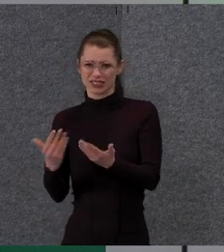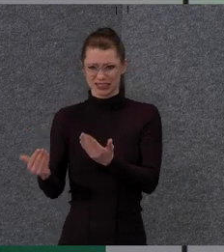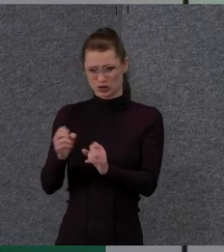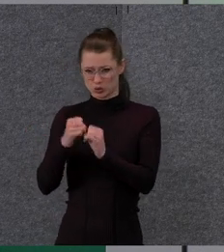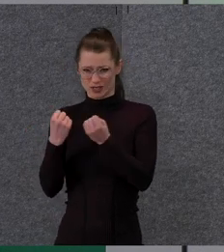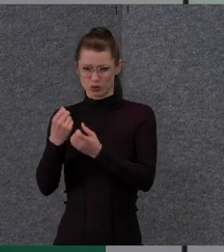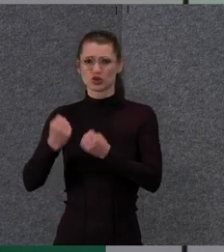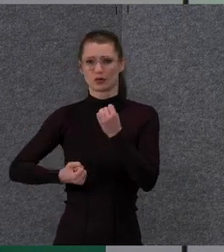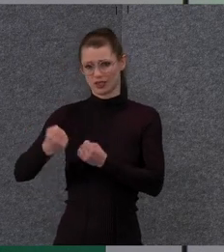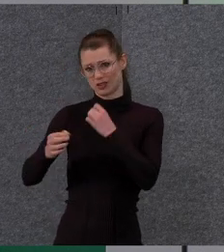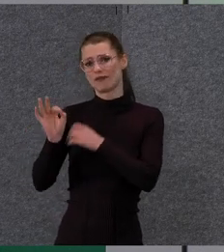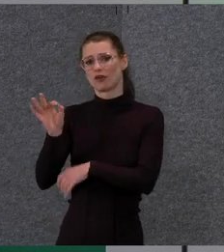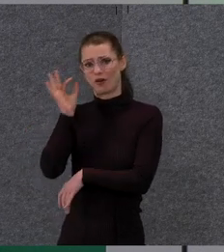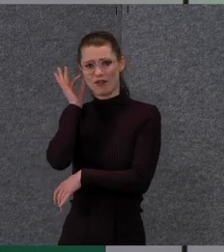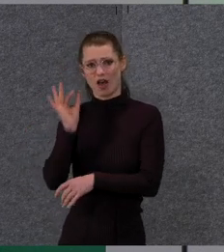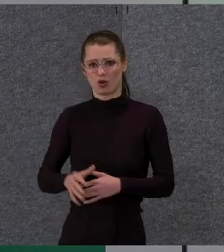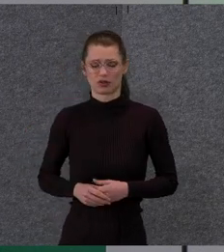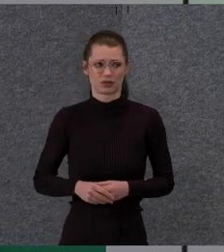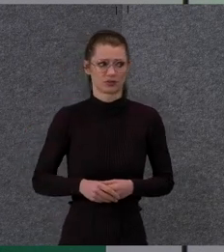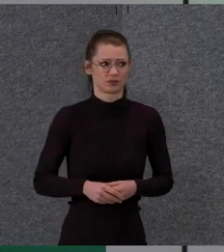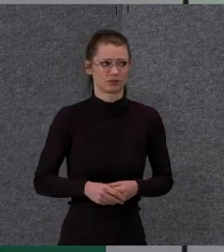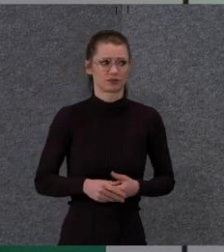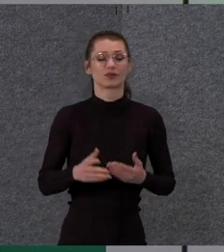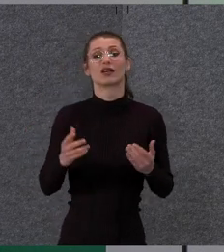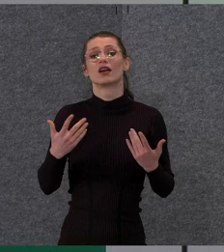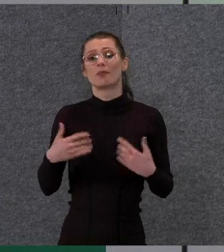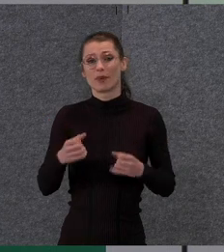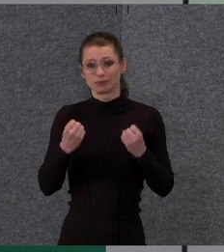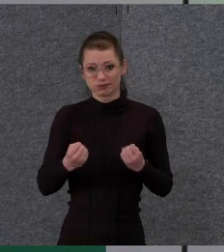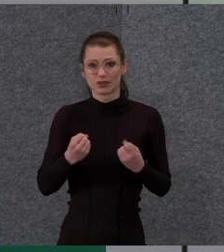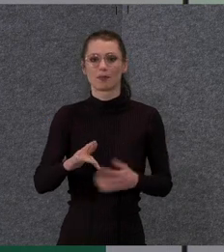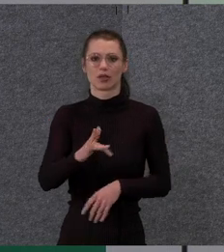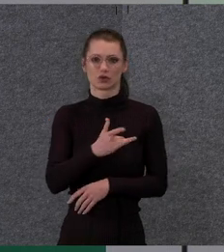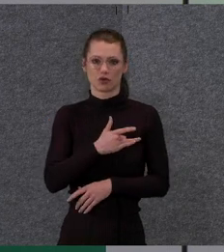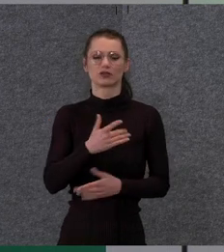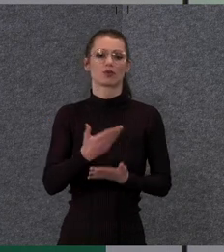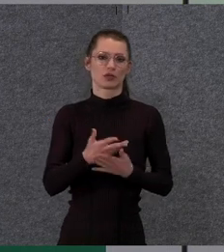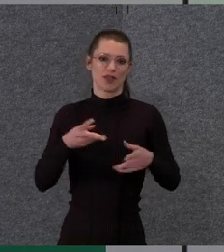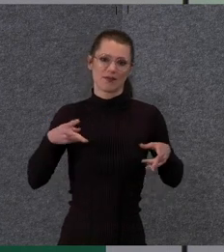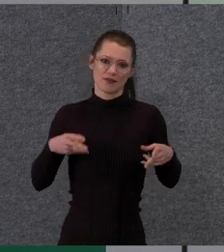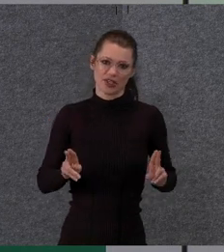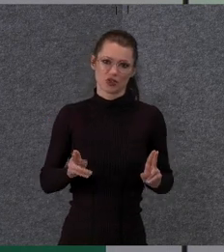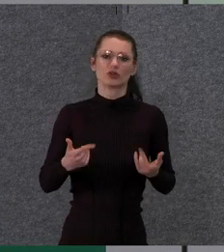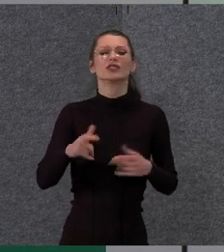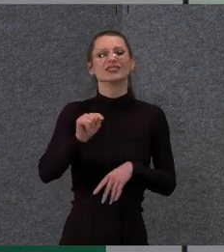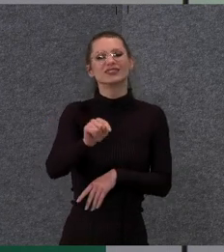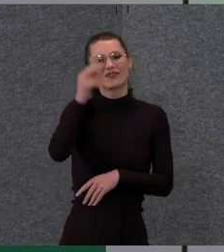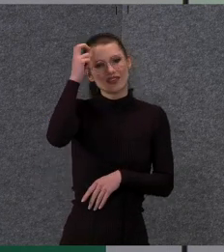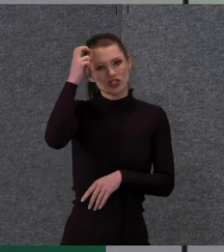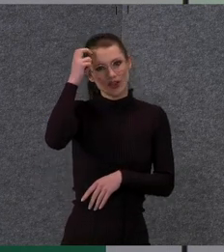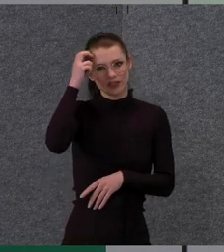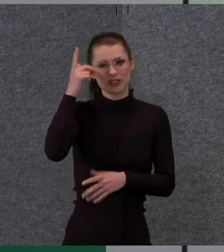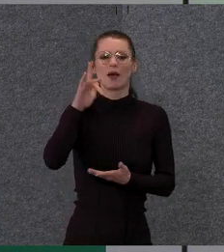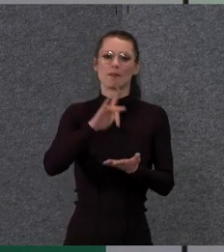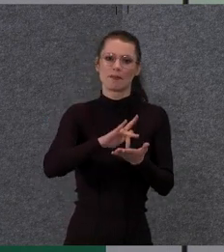und stellen nicht die Ausnahme dar. Am meisten betroffen sind von Befristungen der wissenschaftliche Mittelbau. Ich möchte mich